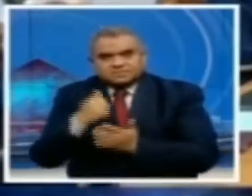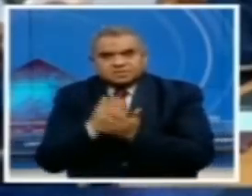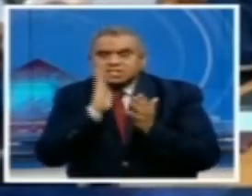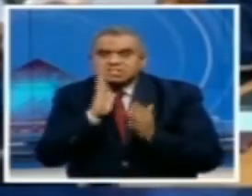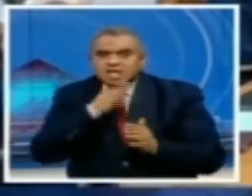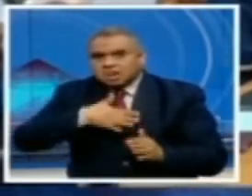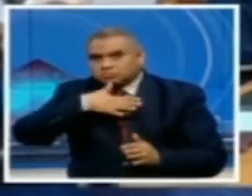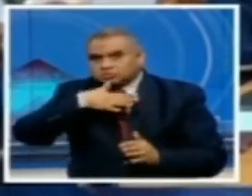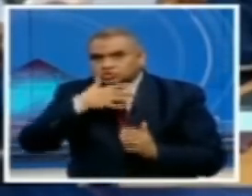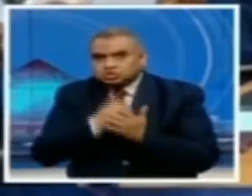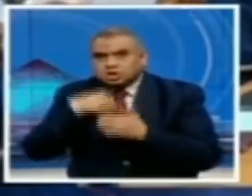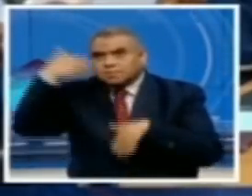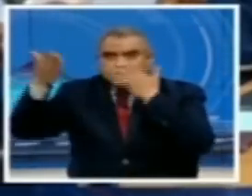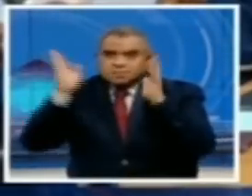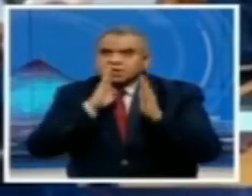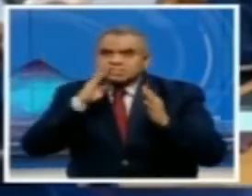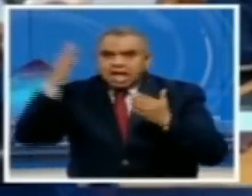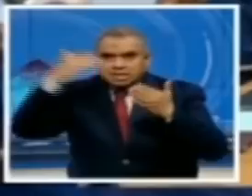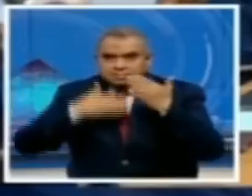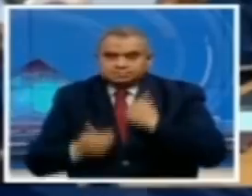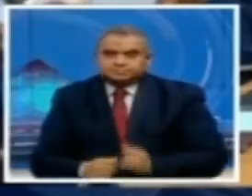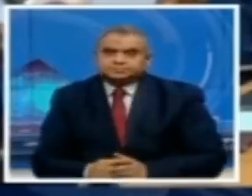الأئمة المفدين للخارج.